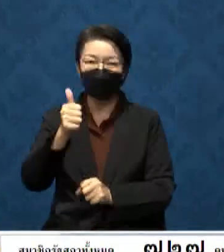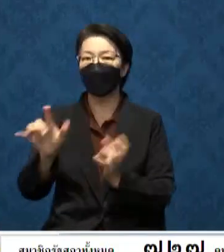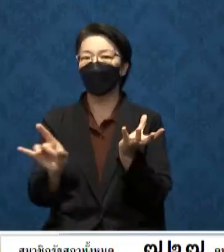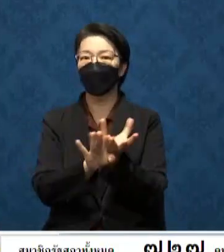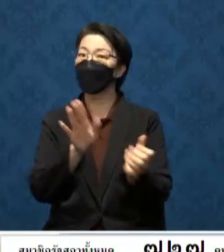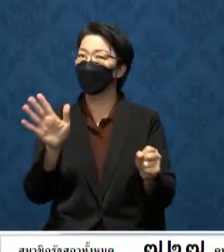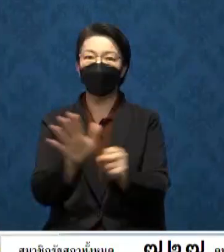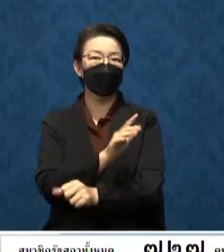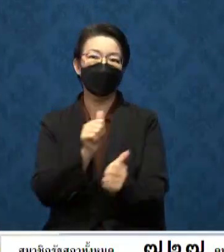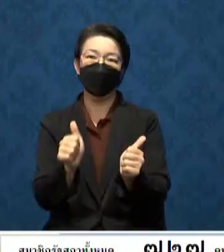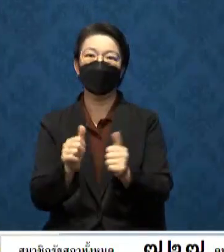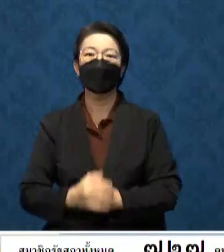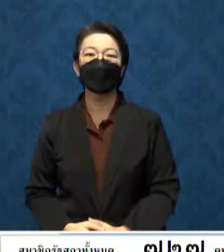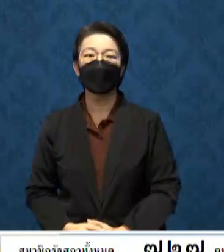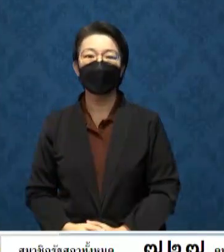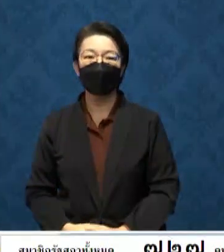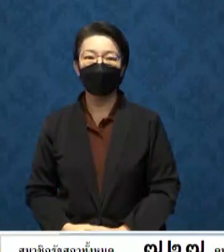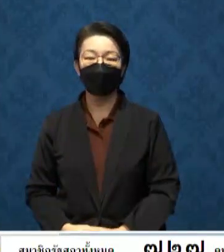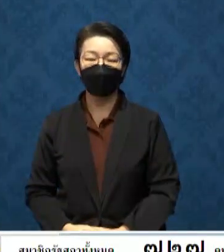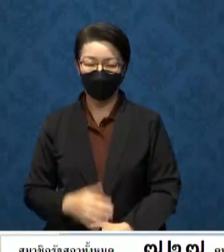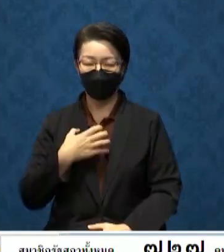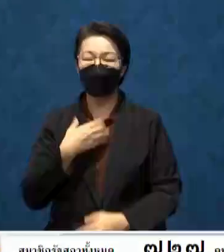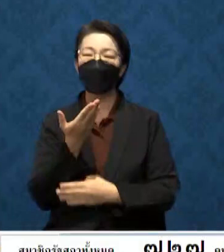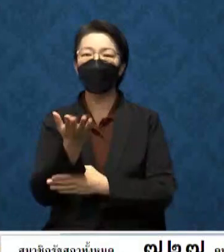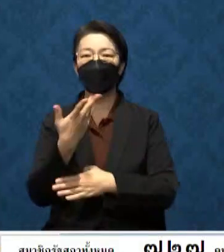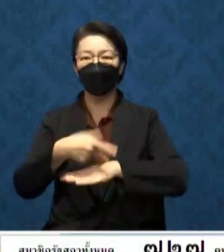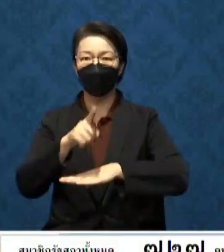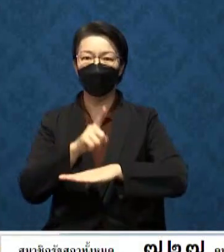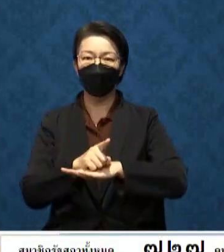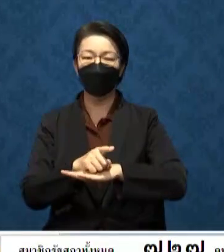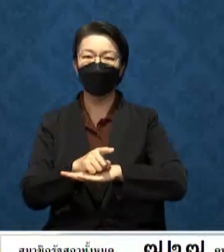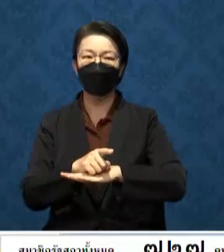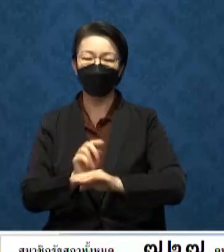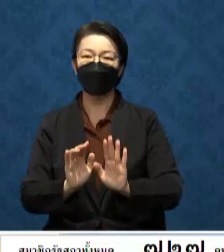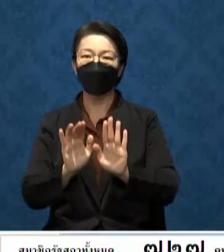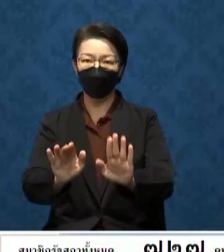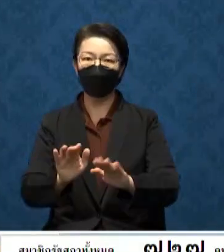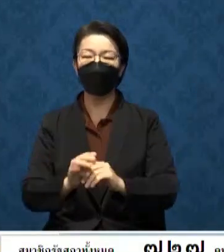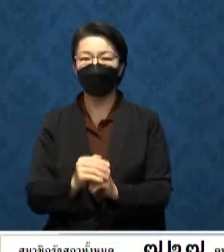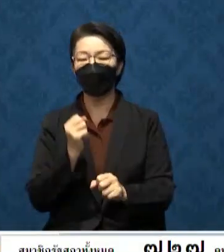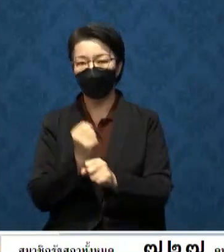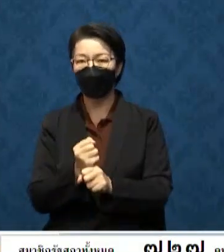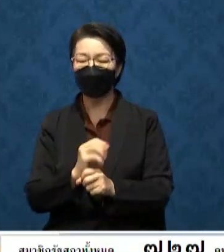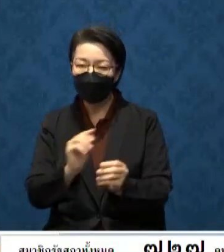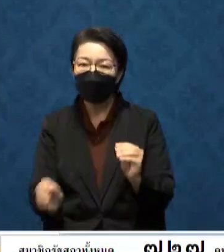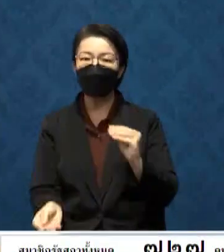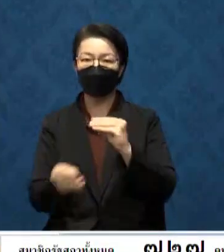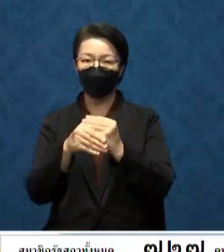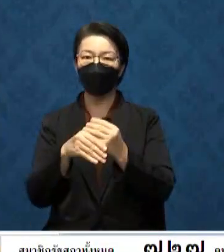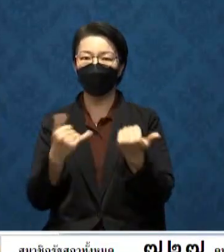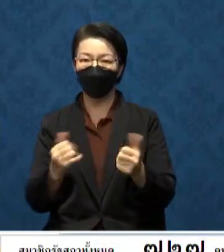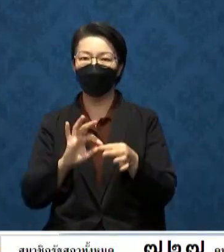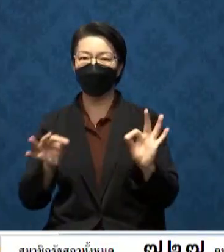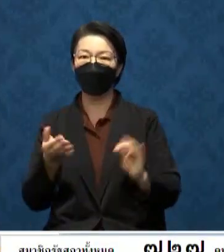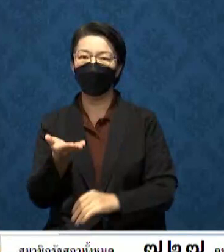ก็เลยขอเรียนท่านประธานเพื่อจะแปรยติขอเพิ่มมาตรา13ดังกล่าว